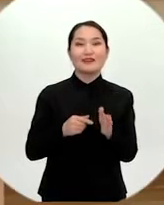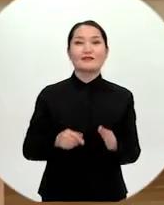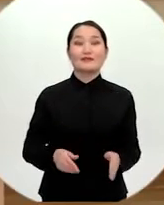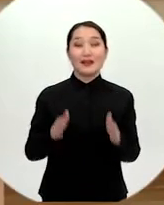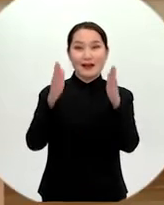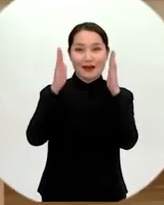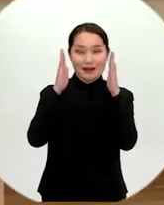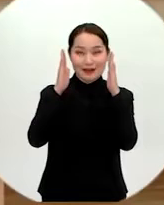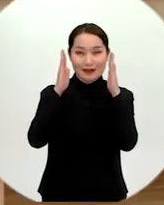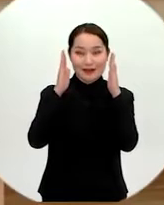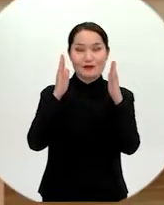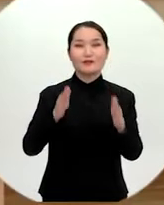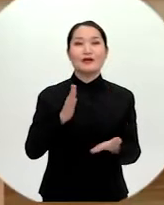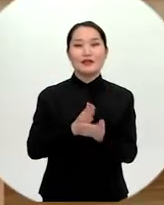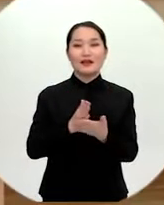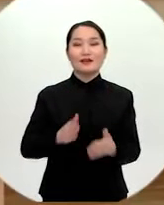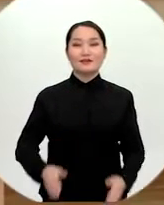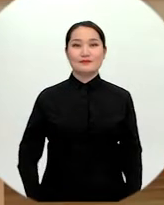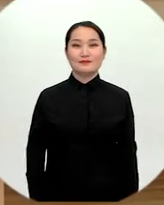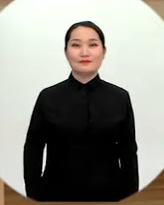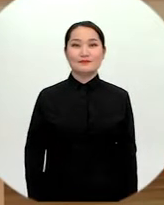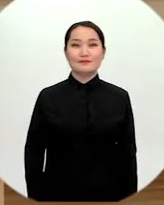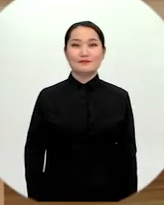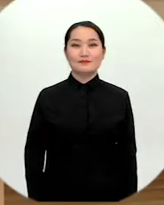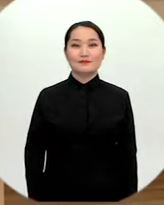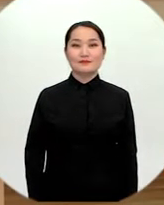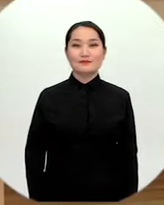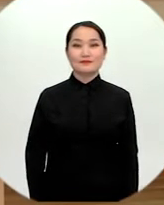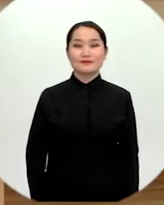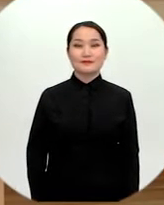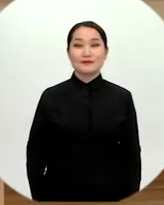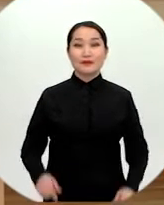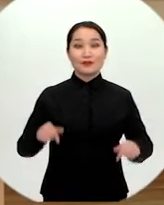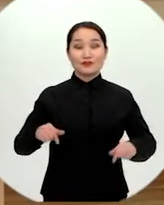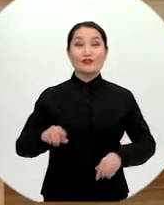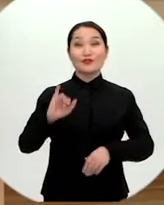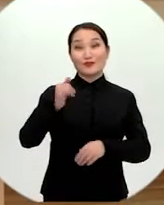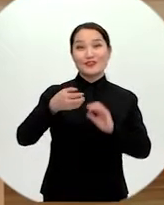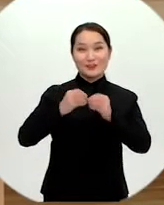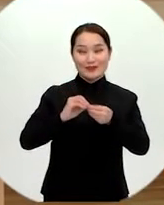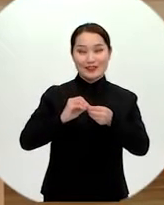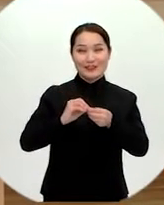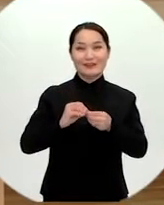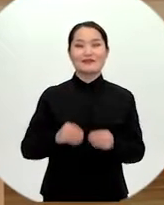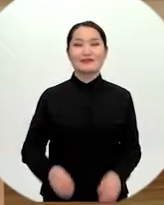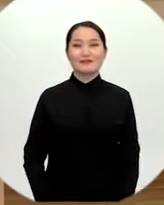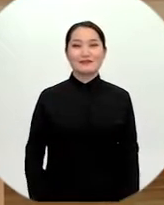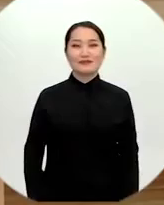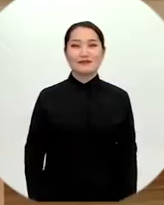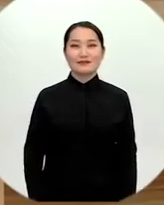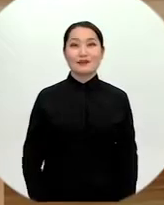ажиллаарай гэдгийг багш нь хичээлийн хийгэнд анхааруулах гэсэн юм аа. За тэгээд бүгдээрээ өнөөдөр юу хийх вэ гэхээр